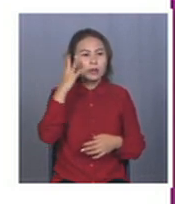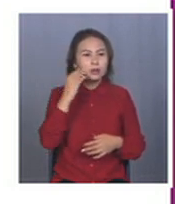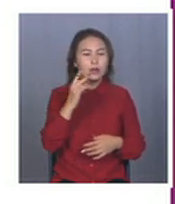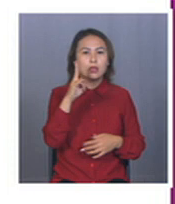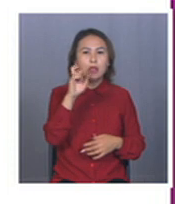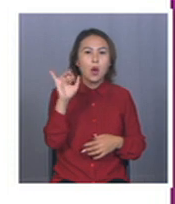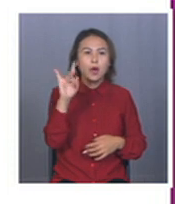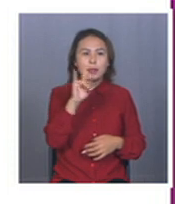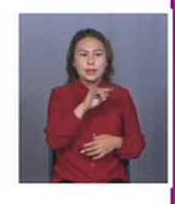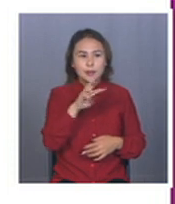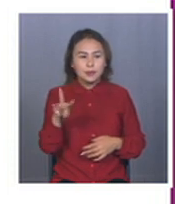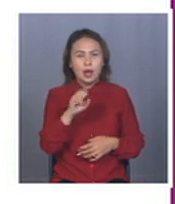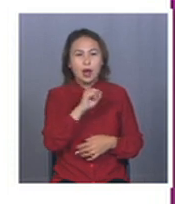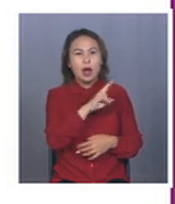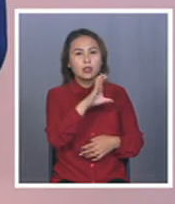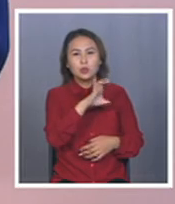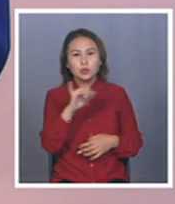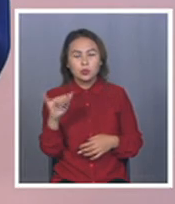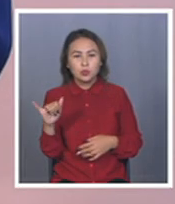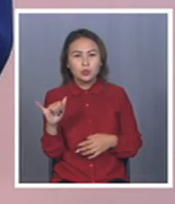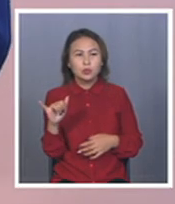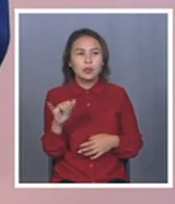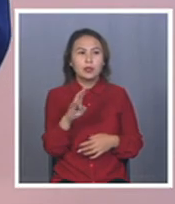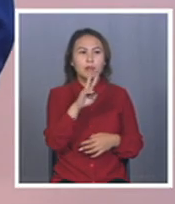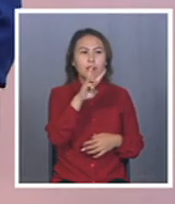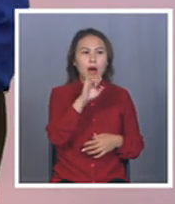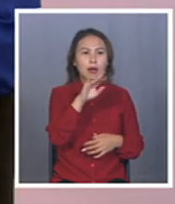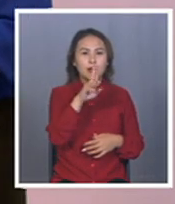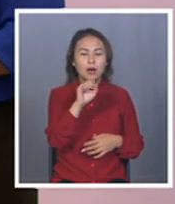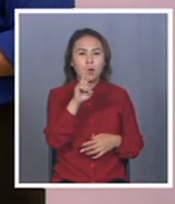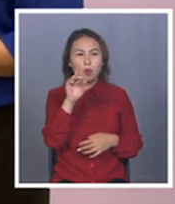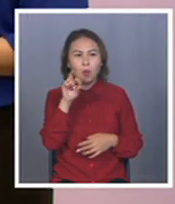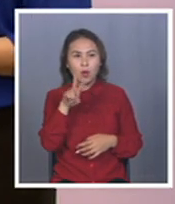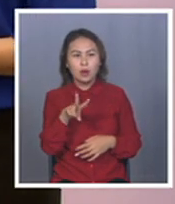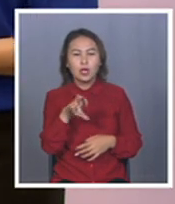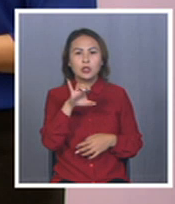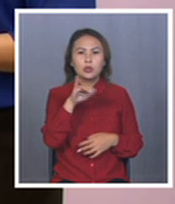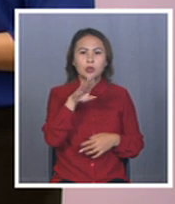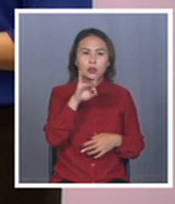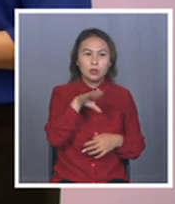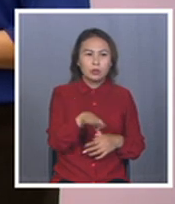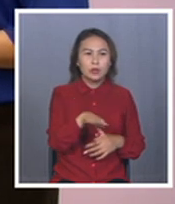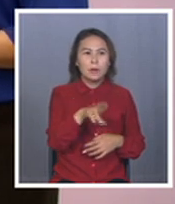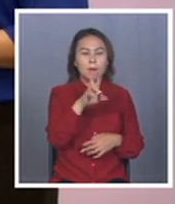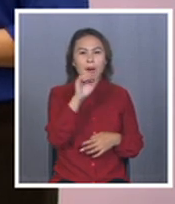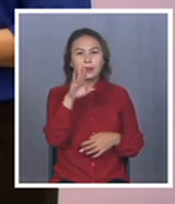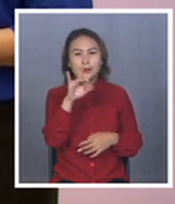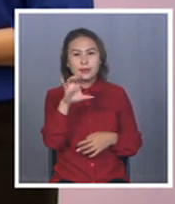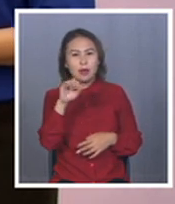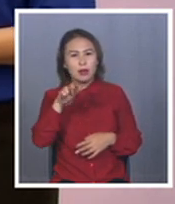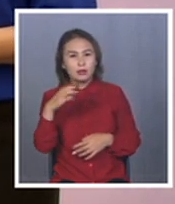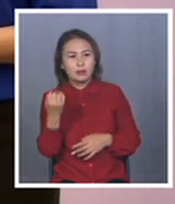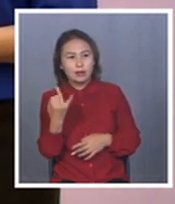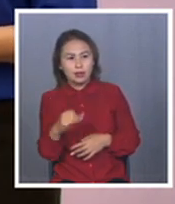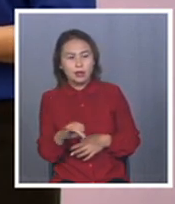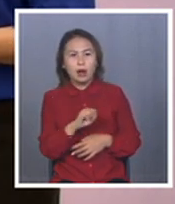Наурызым, Ақсу жабағылы, Марқакөл, Үстірт, Батыс Алтай,